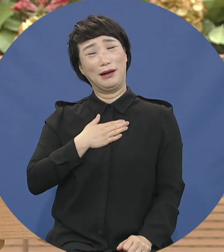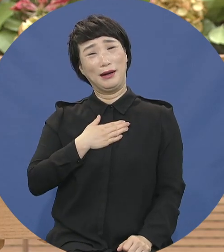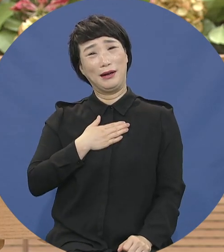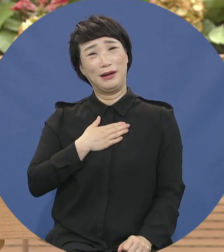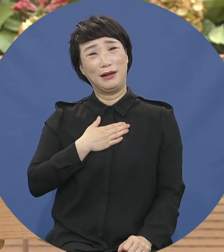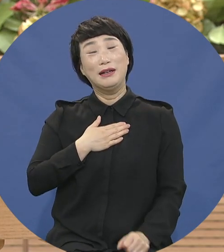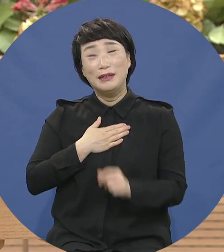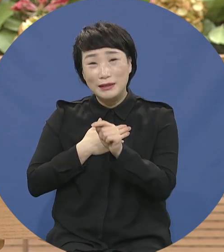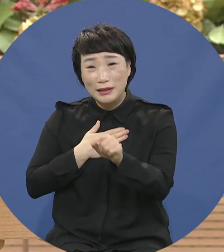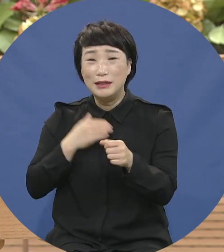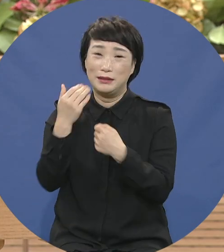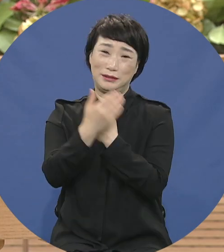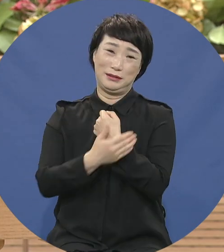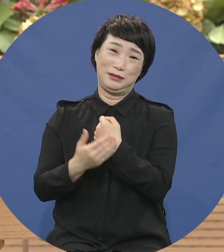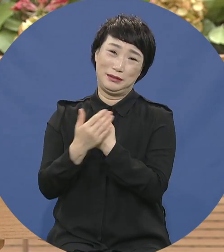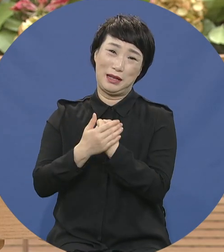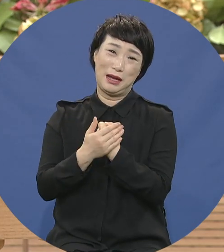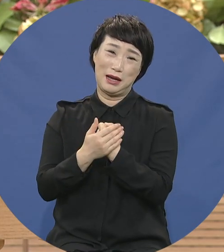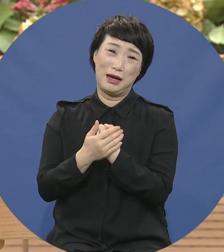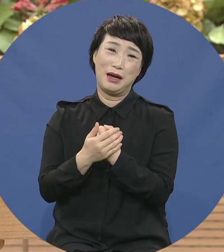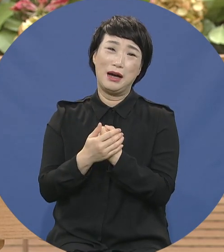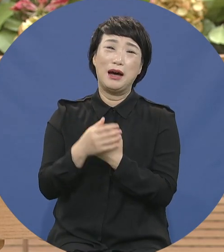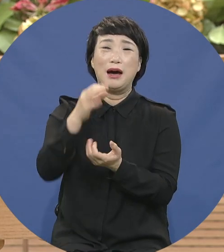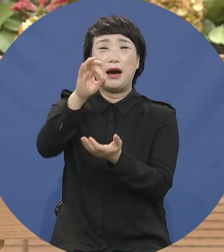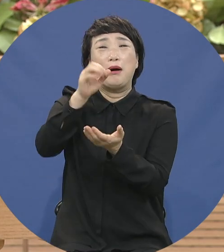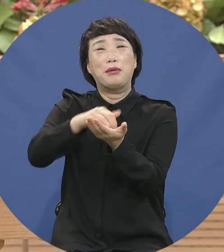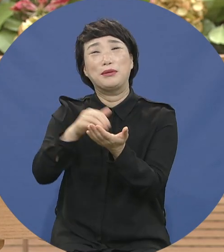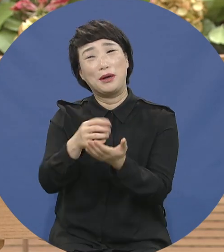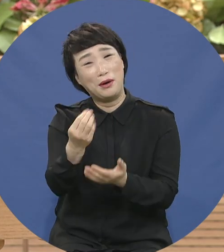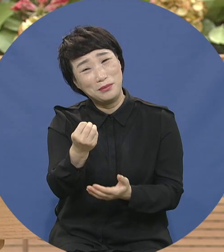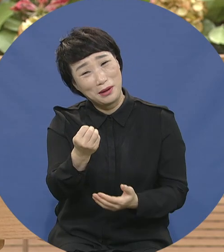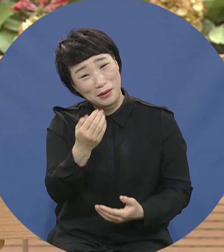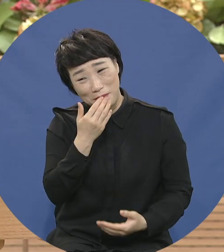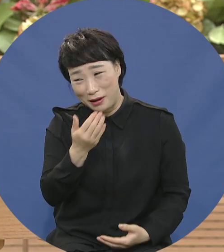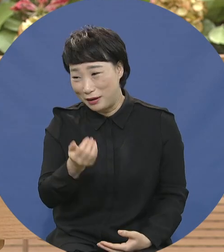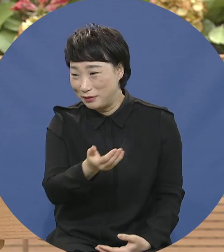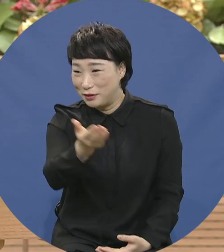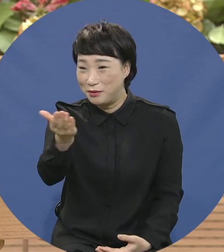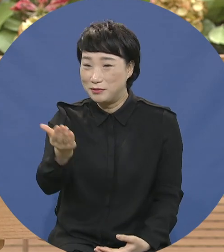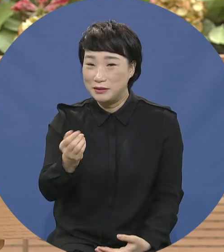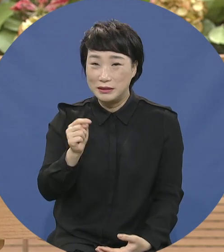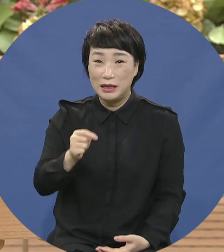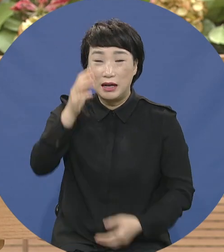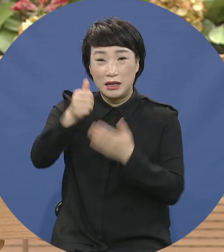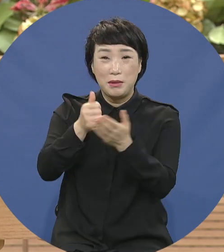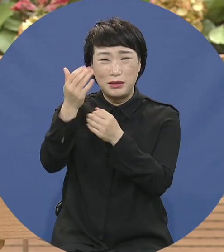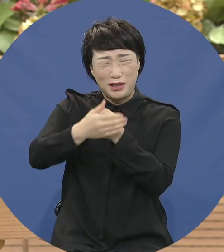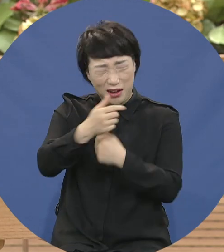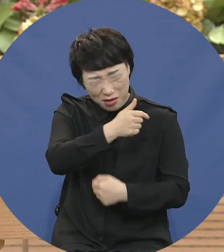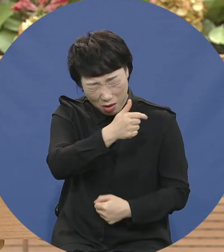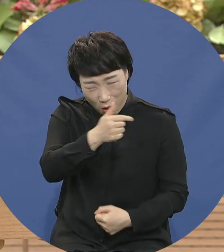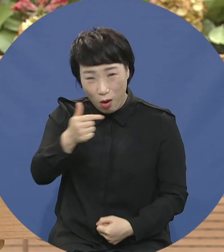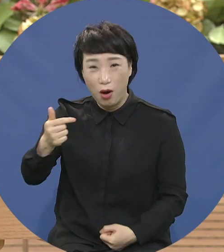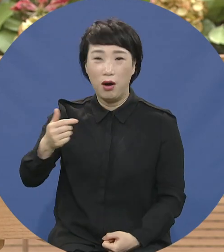이 은혜가 얼마인가? 이 은혜가 얼마나 큰